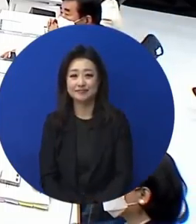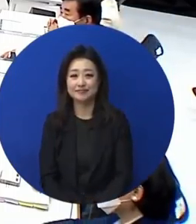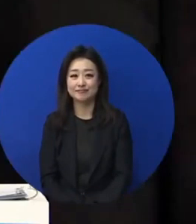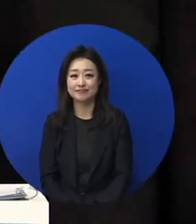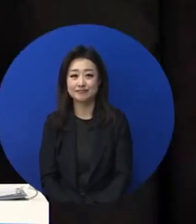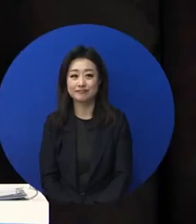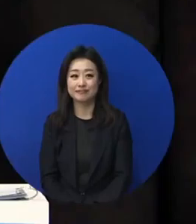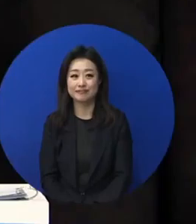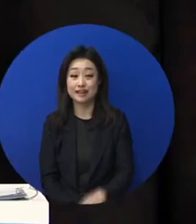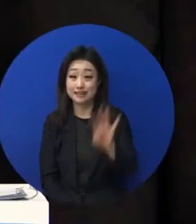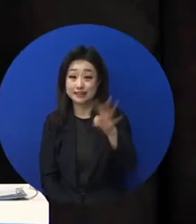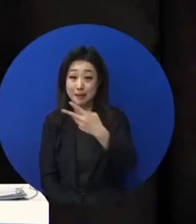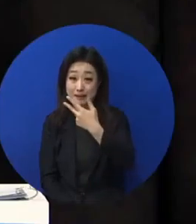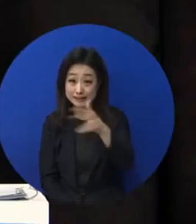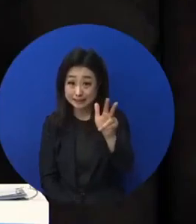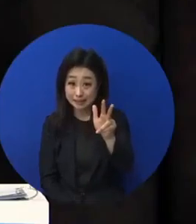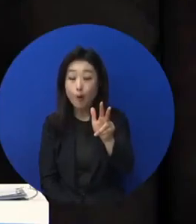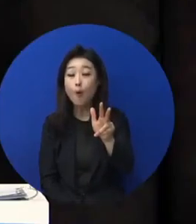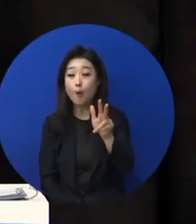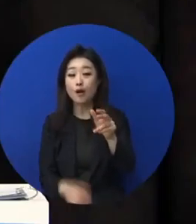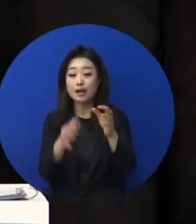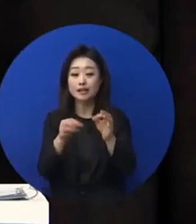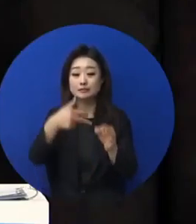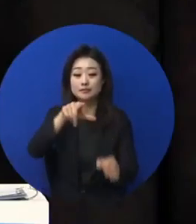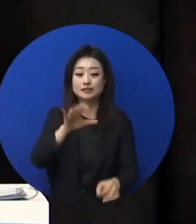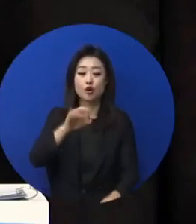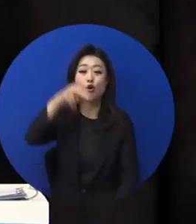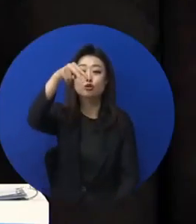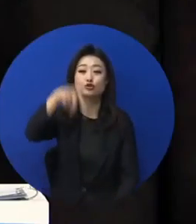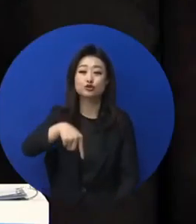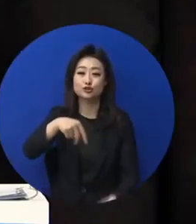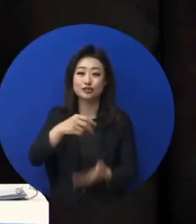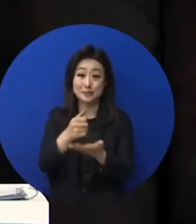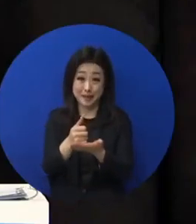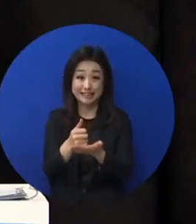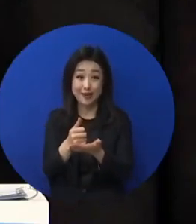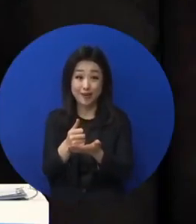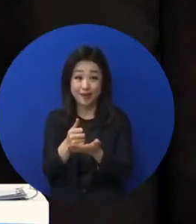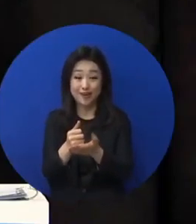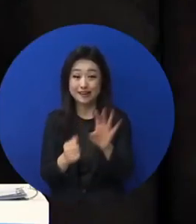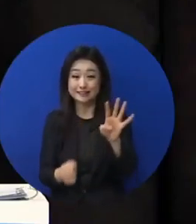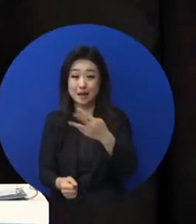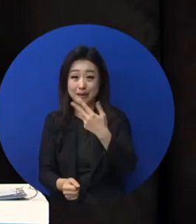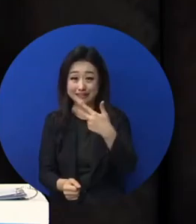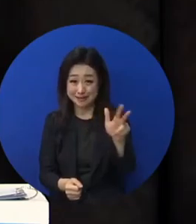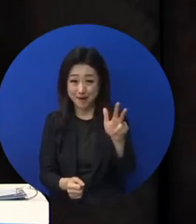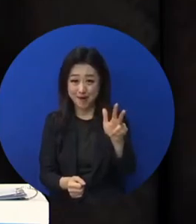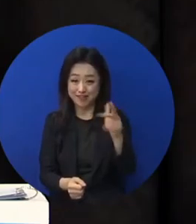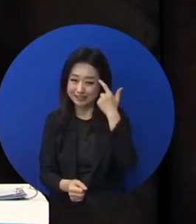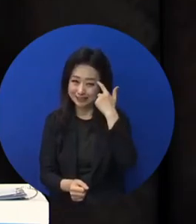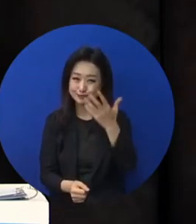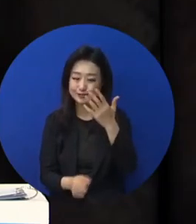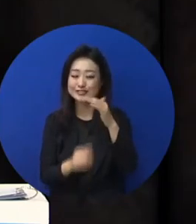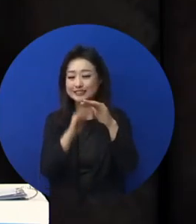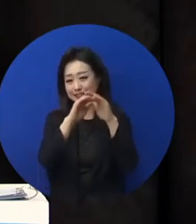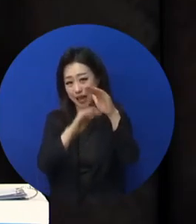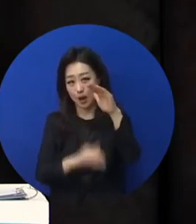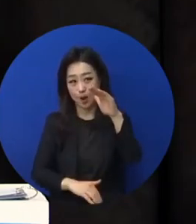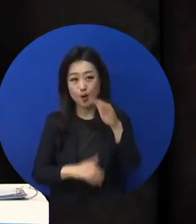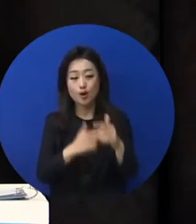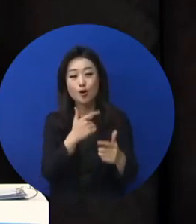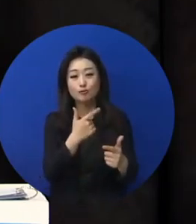아, 407번 저렇게 나옵니다. 국민 질문. 김정수님께서 407번 질문을 이제 보내주셨는데, 자,